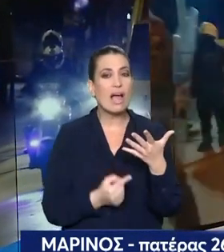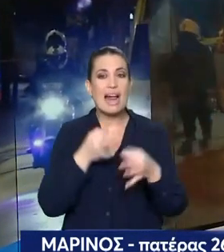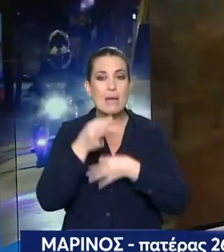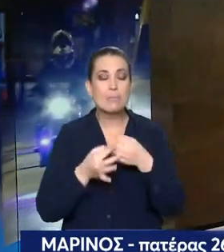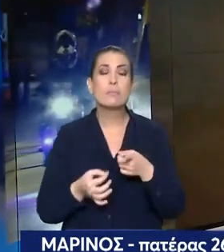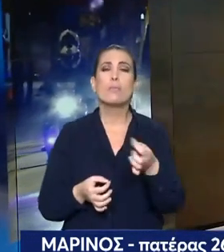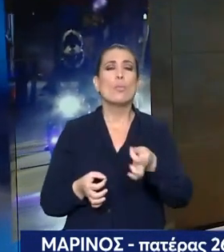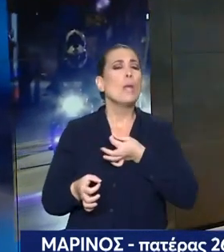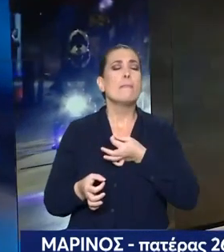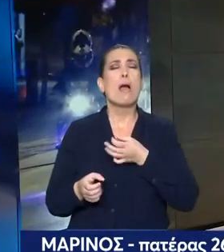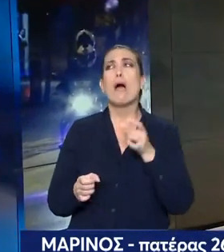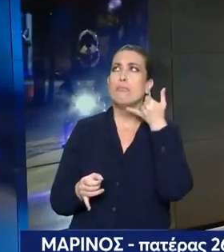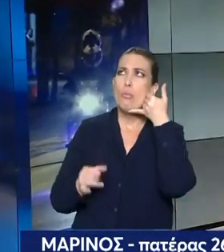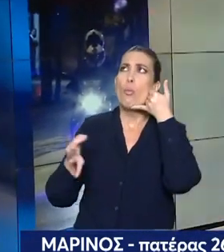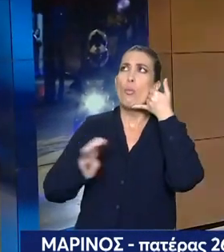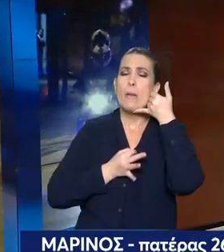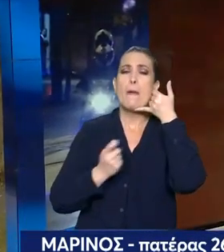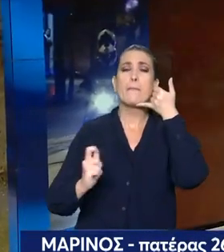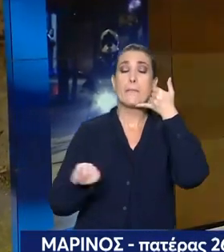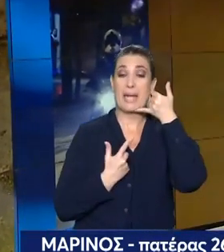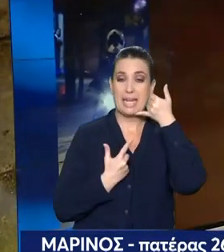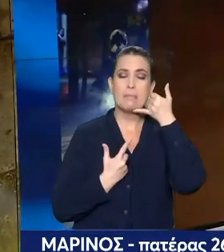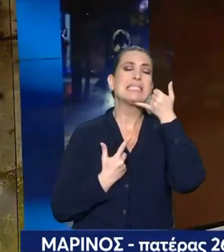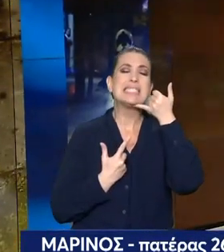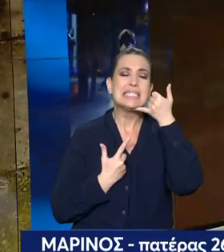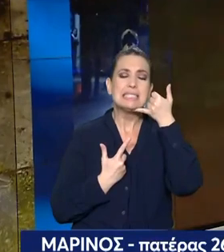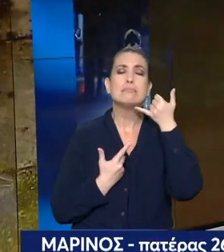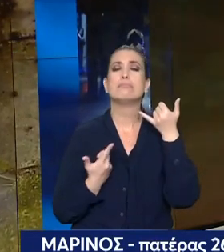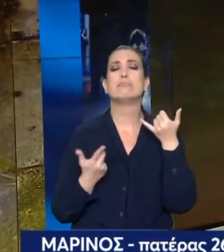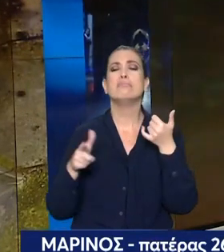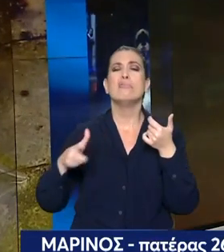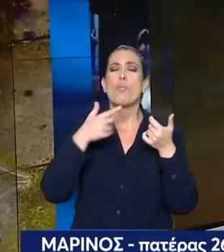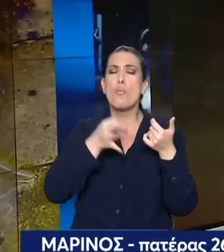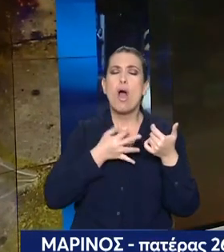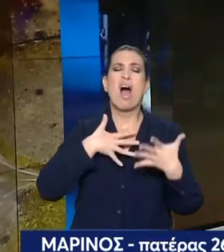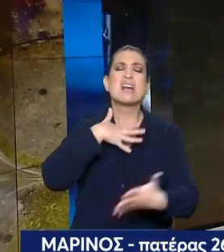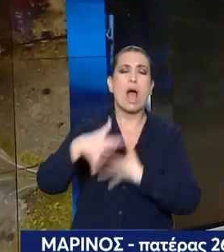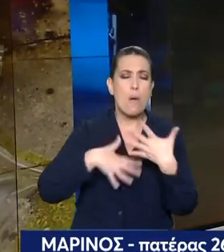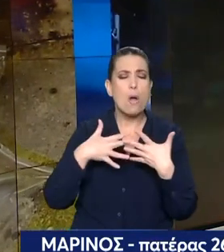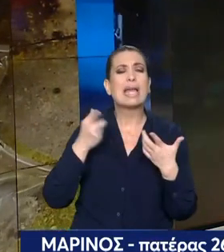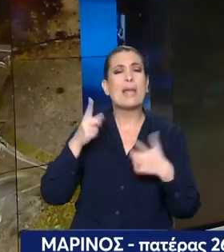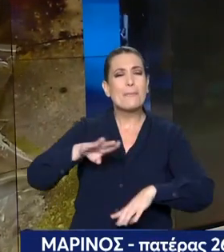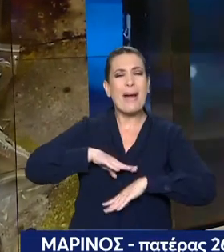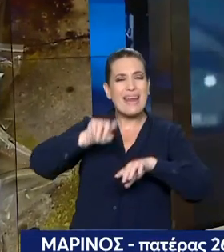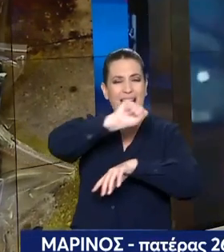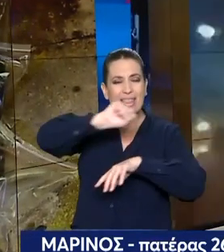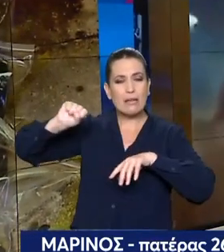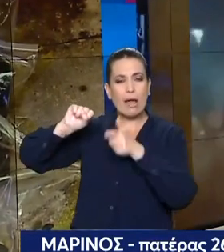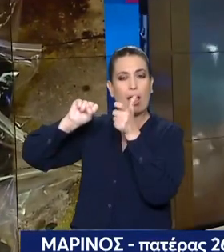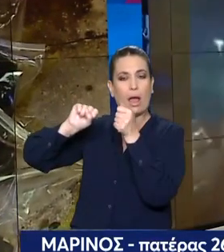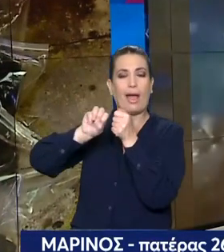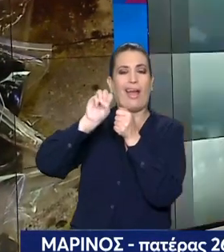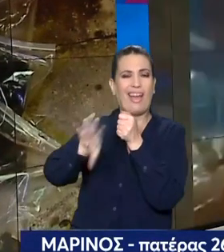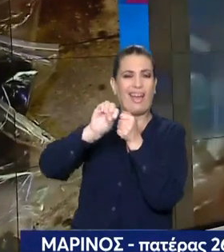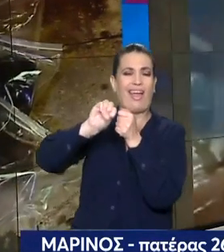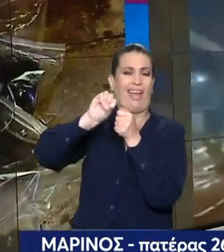έξω χαμός και έβγαζε κάτι φωτογραφίες από τα παράθυρα που είχε του γηπέδου εκεί πέρα και μου τις έστελνε. Μετά στην αρχή νόμιζε θα πάει στη